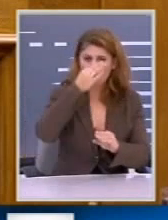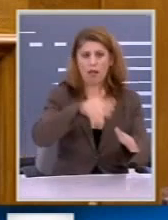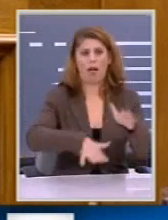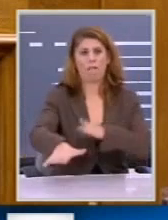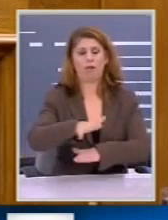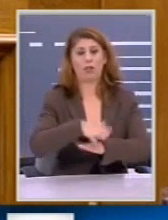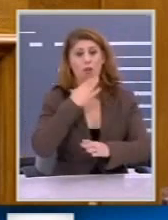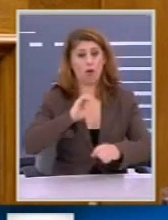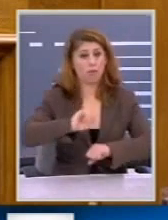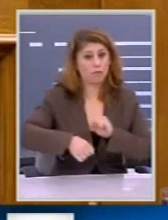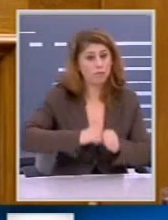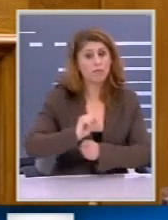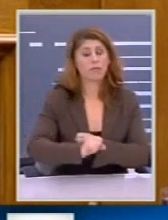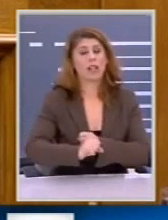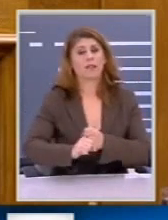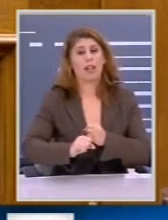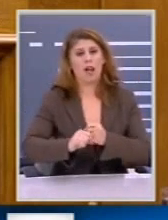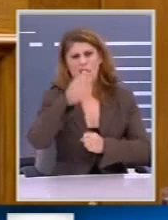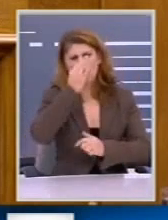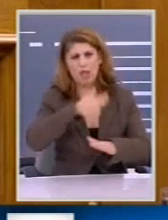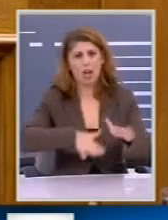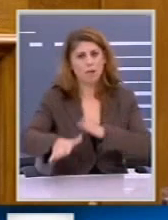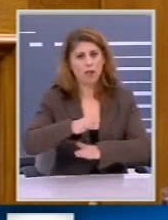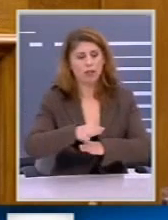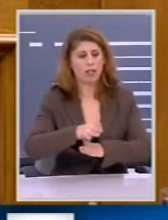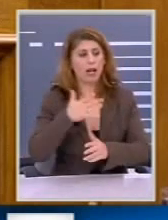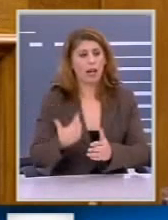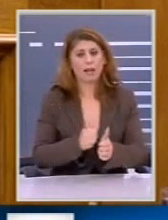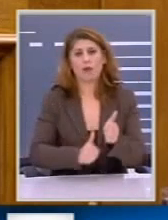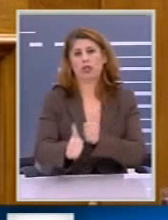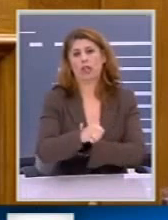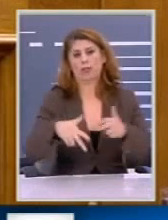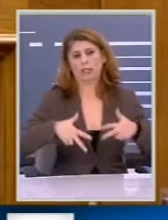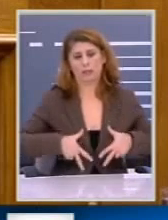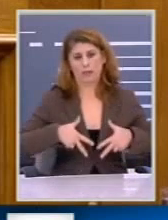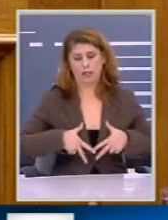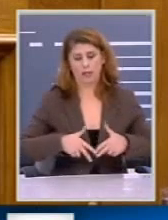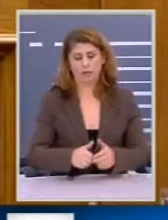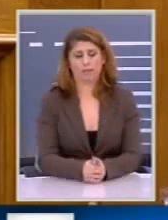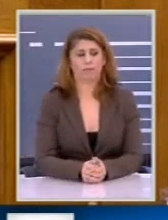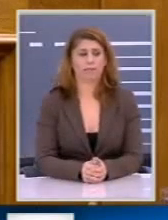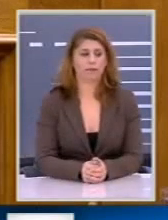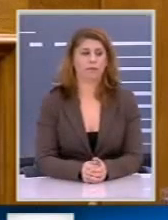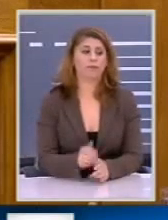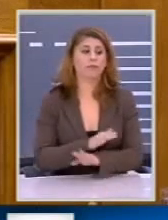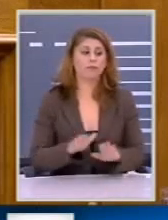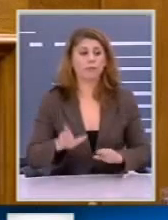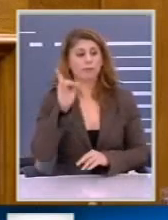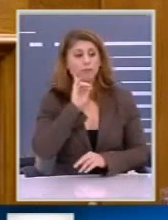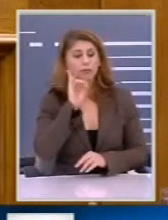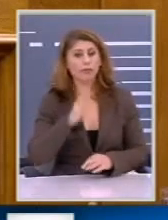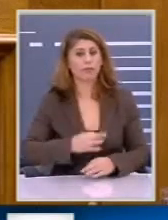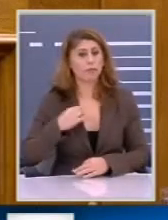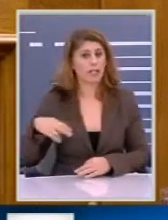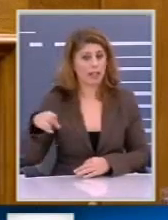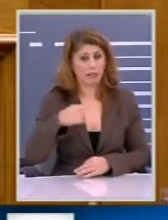αφού η μάχη της διαπλοκής έχει απόλυτη προτεραιότητα για την κυβέρνηση. Τελειώνοντας, κυρίες και κύριοι συνάδελφοι, πρέπει να